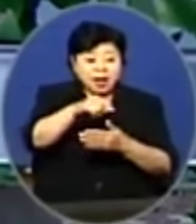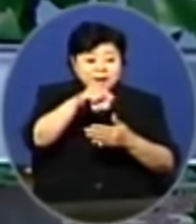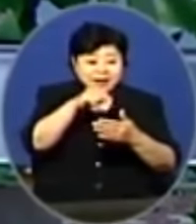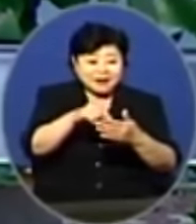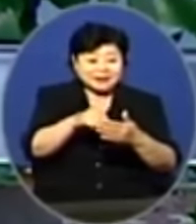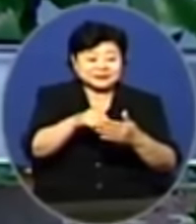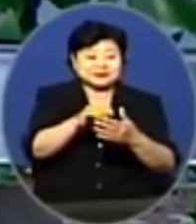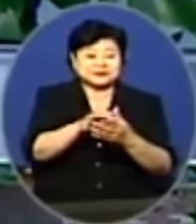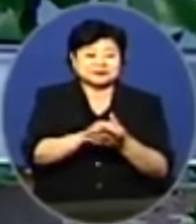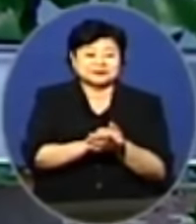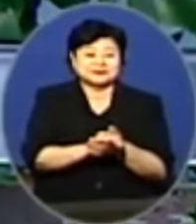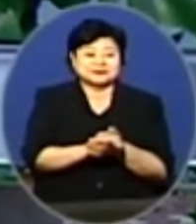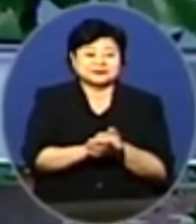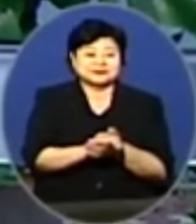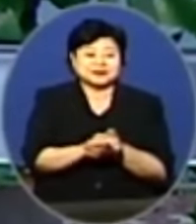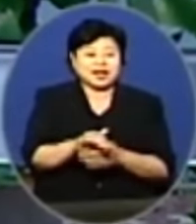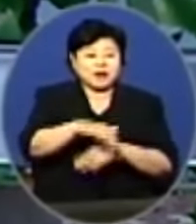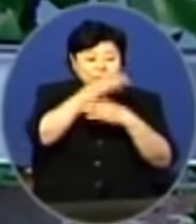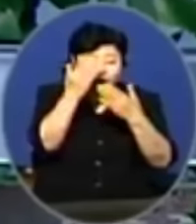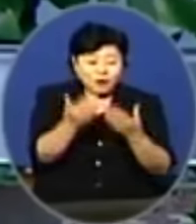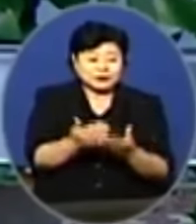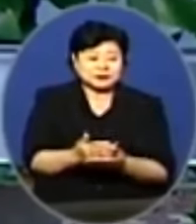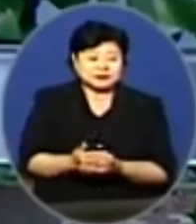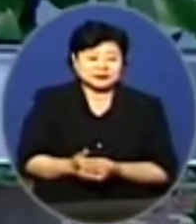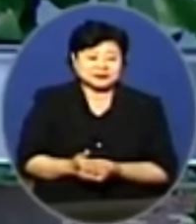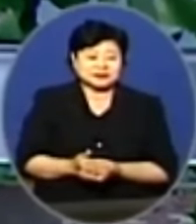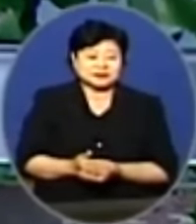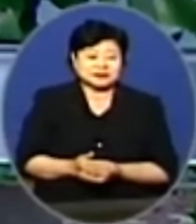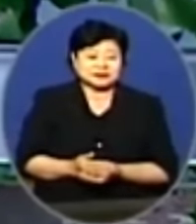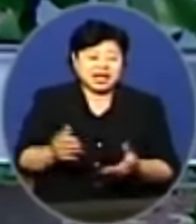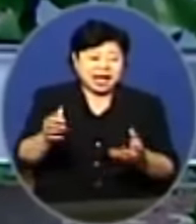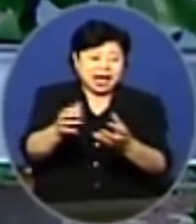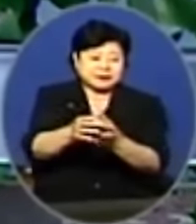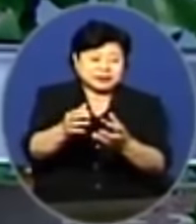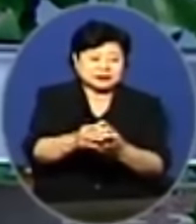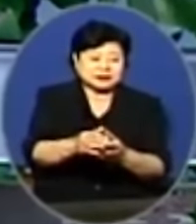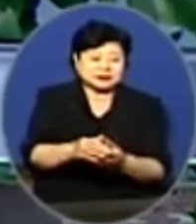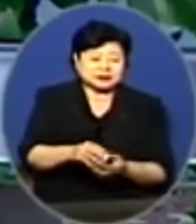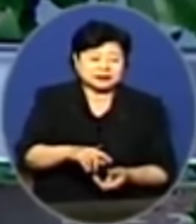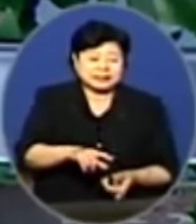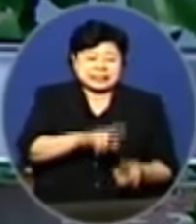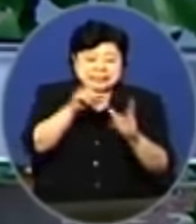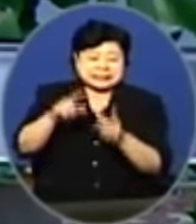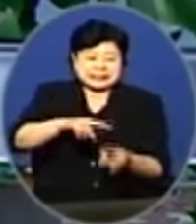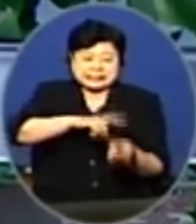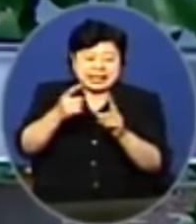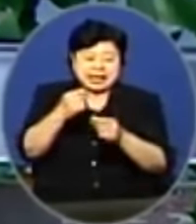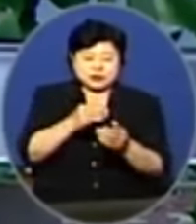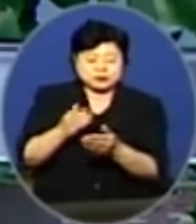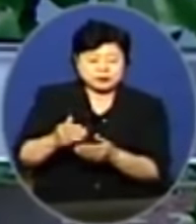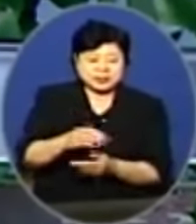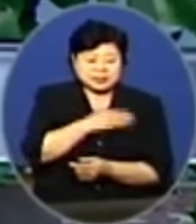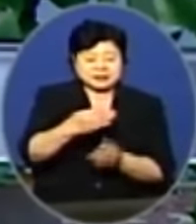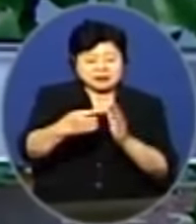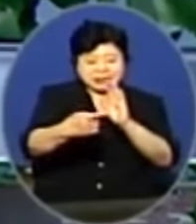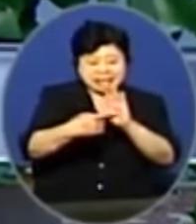마음속에 모든 것이 동원되어 잘 준비하자, 능력을